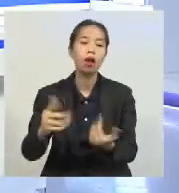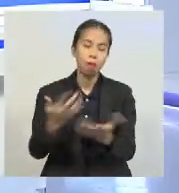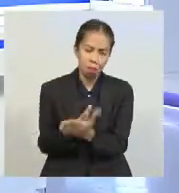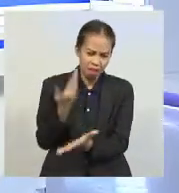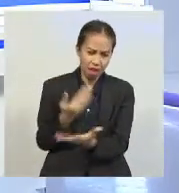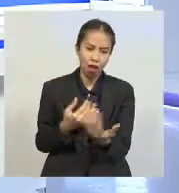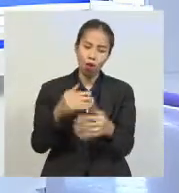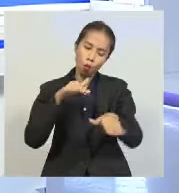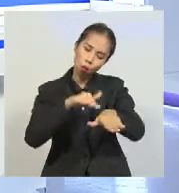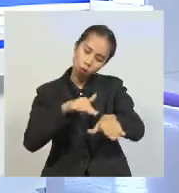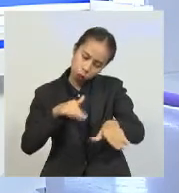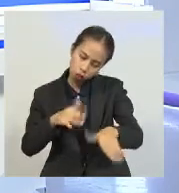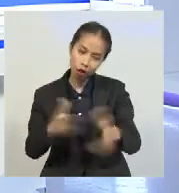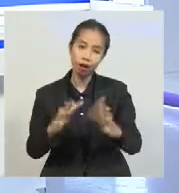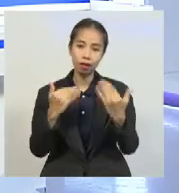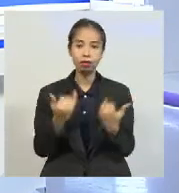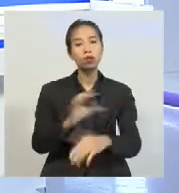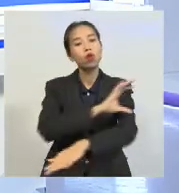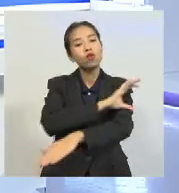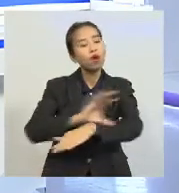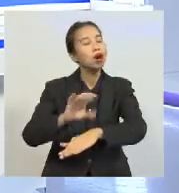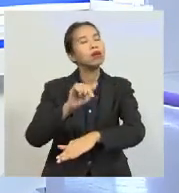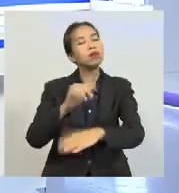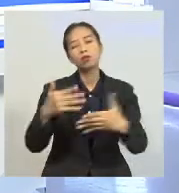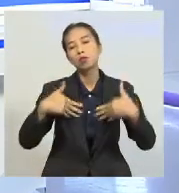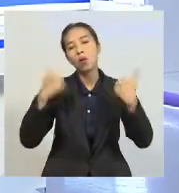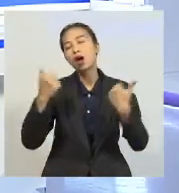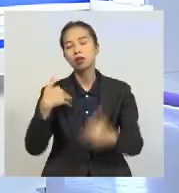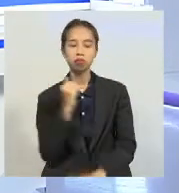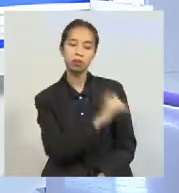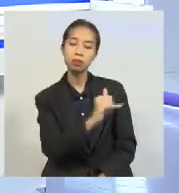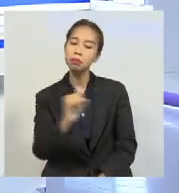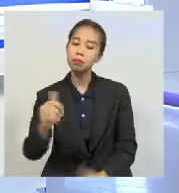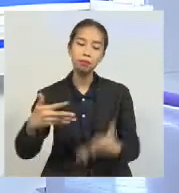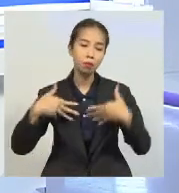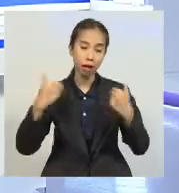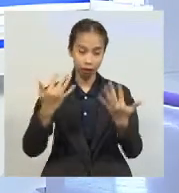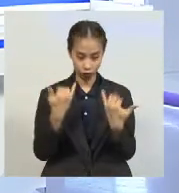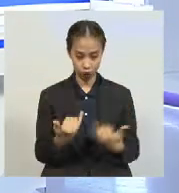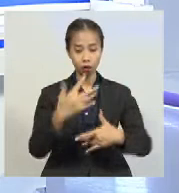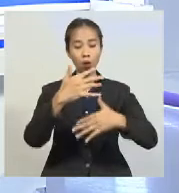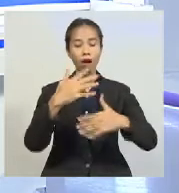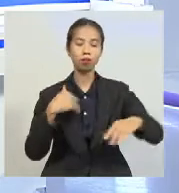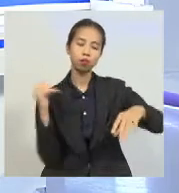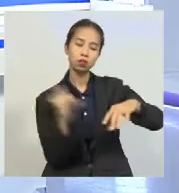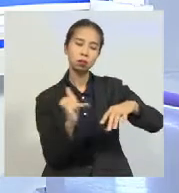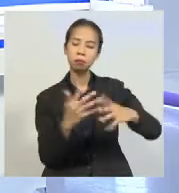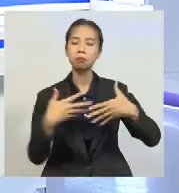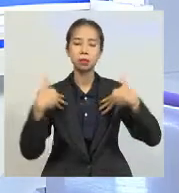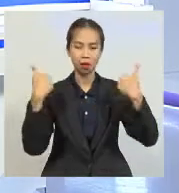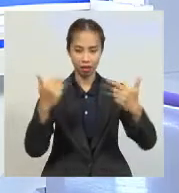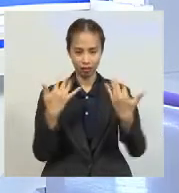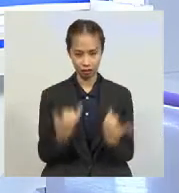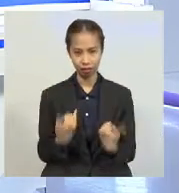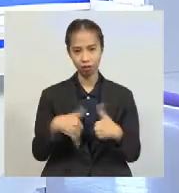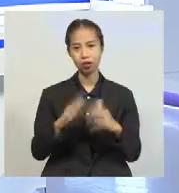รถก็ติดพอมีรถไฟฟ้าไปอำนวยความสะดวกแบบนี้เดินทางง่ายมากไปเยาวราชตอนนี้ก็เลยสบายก็เลยคึกคัก